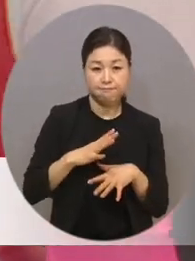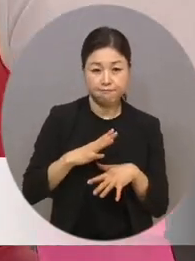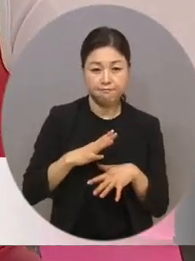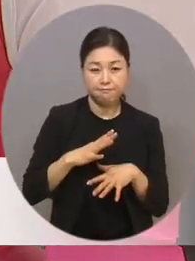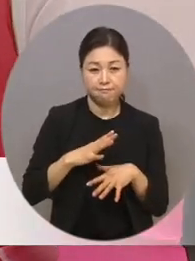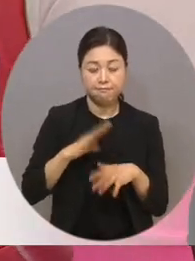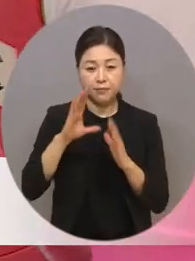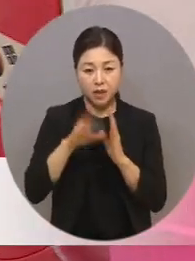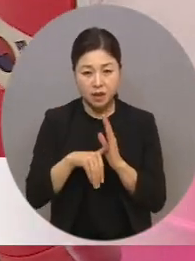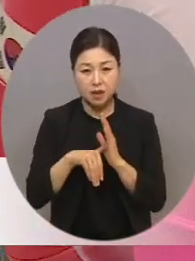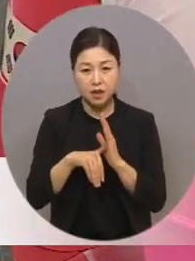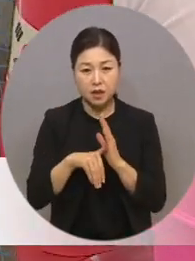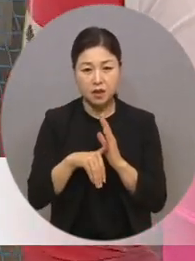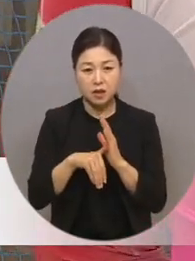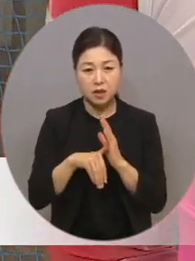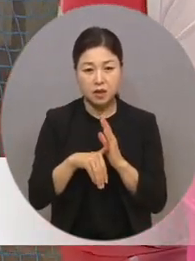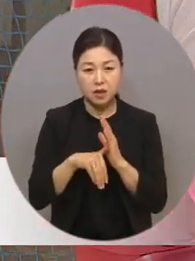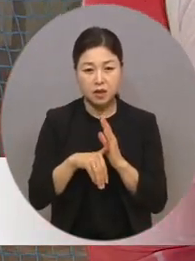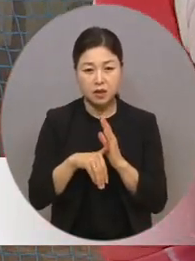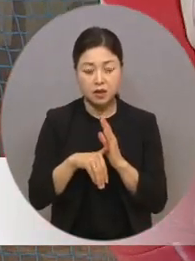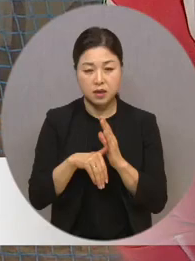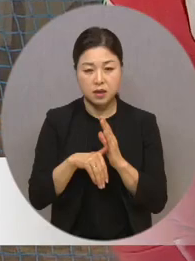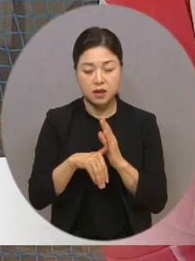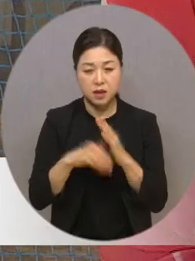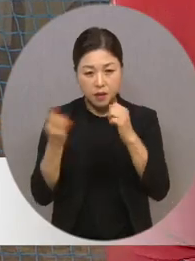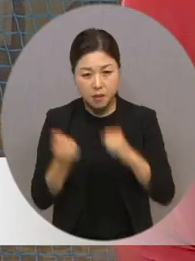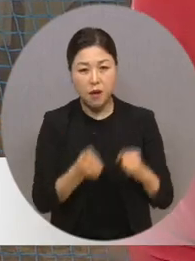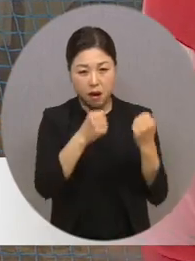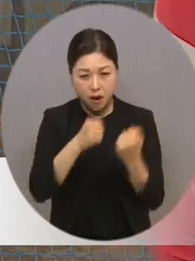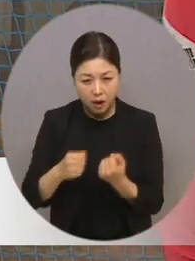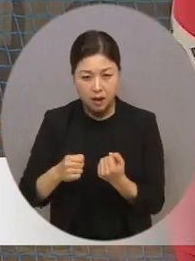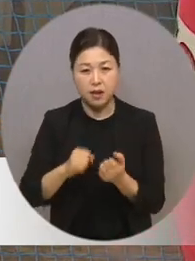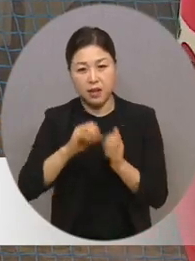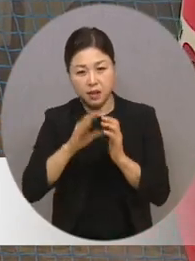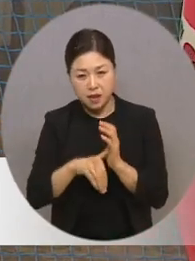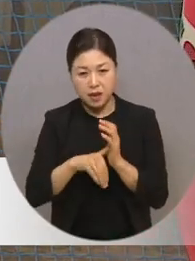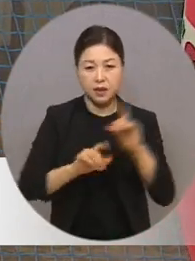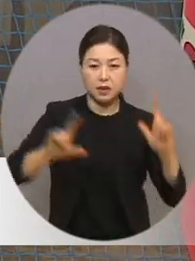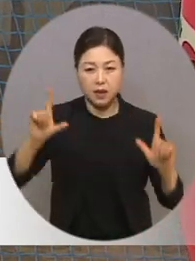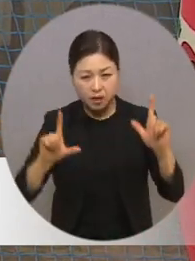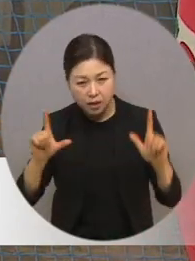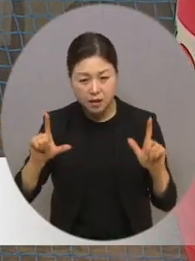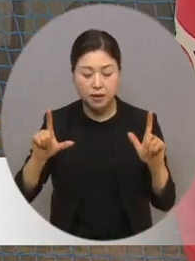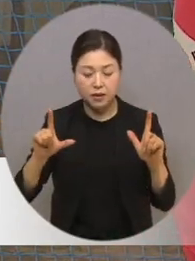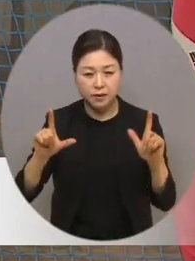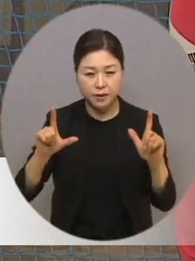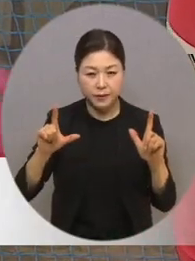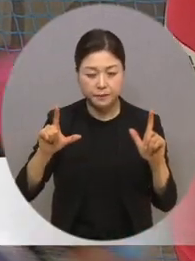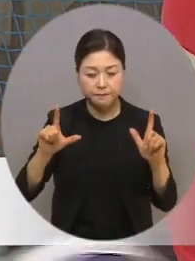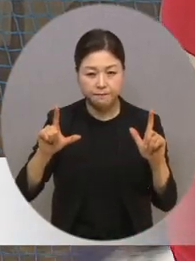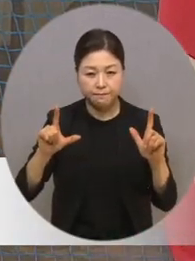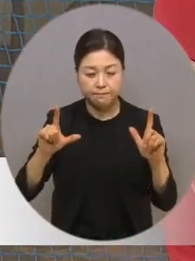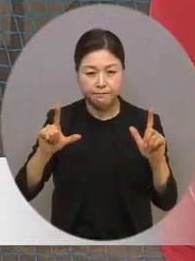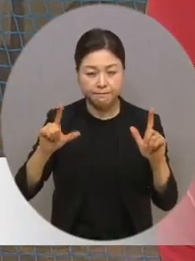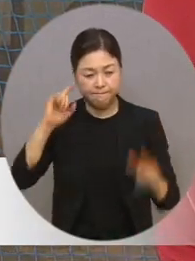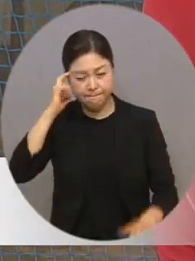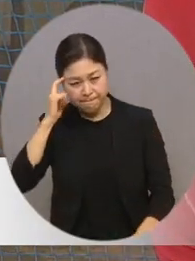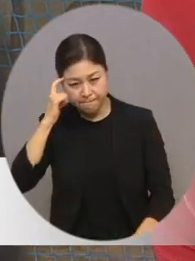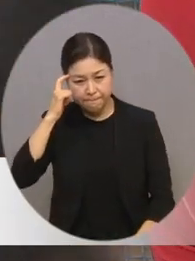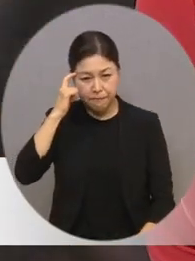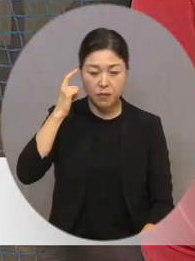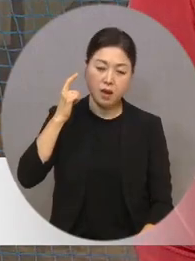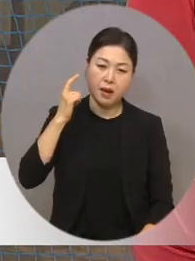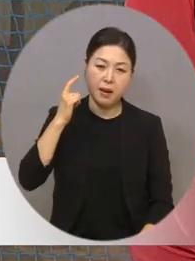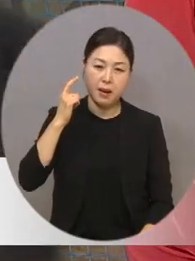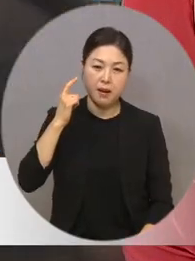때는 일단 제가 생각을 그러니까 타면서 어떤 점에 뭐 자세나 그런 거에 조금 더 생각을 하고 타려고 한